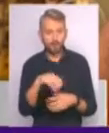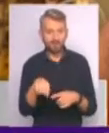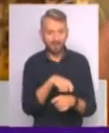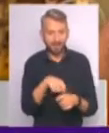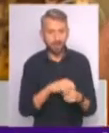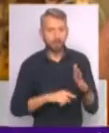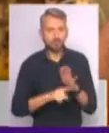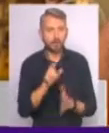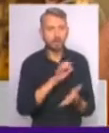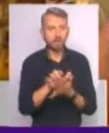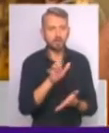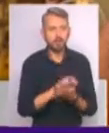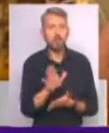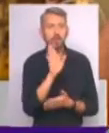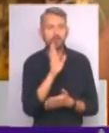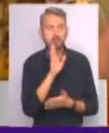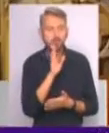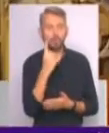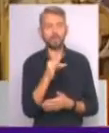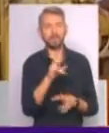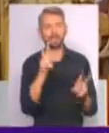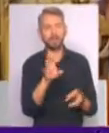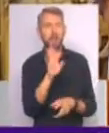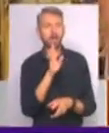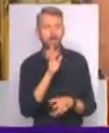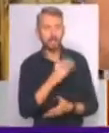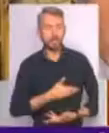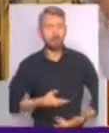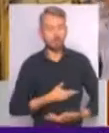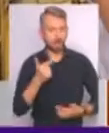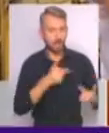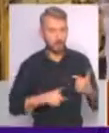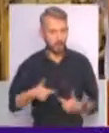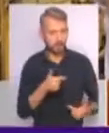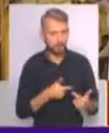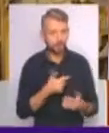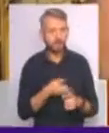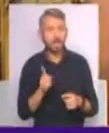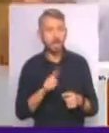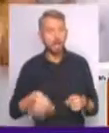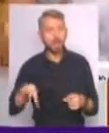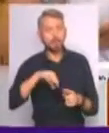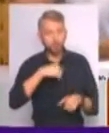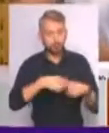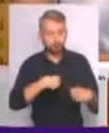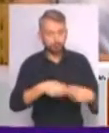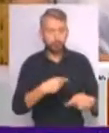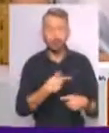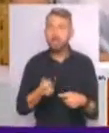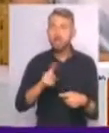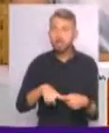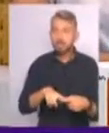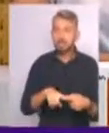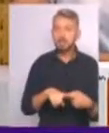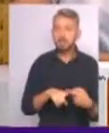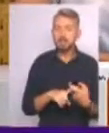начинает производить женский один из видов женских половых гормонов. Тобто ви говорили, вона вот починає... Вот и все, актив... и вот этот создался тобто це порочне цикл,